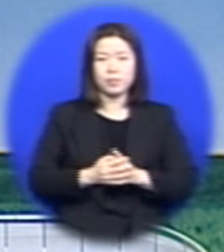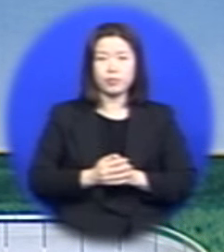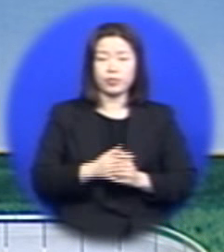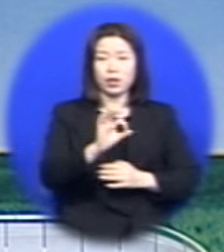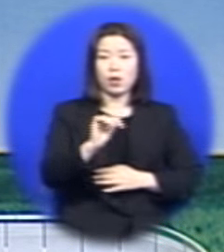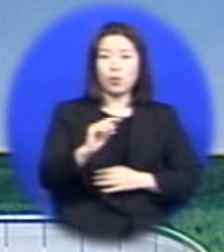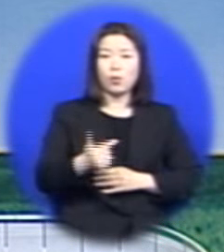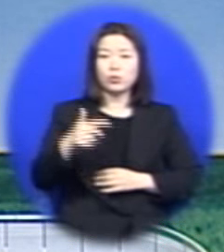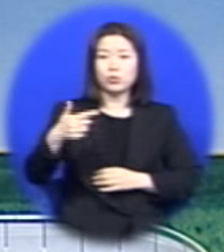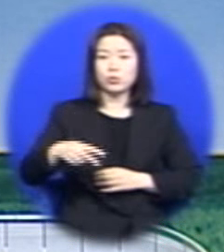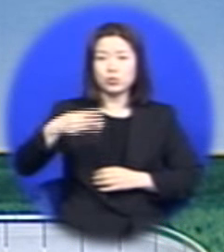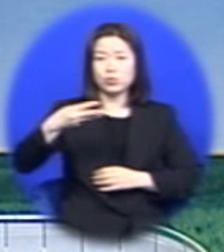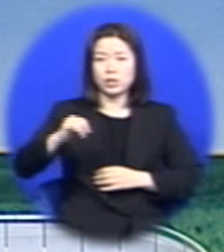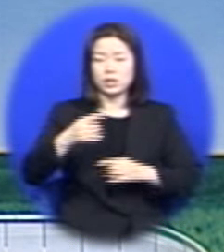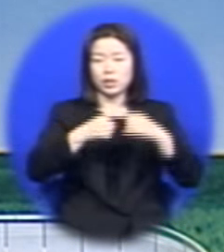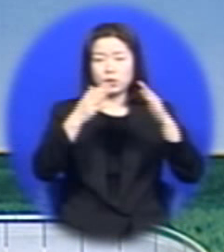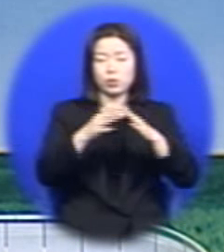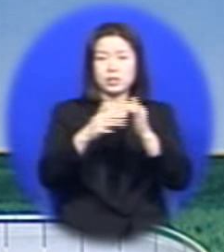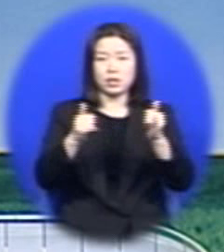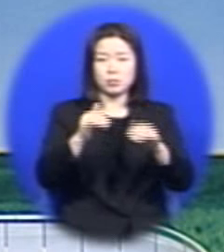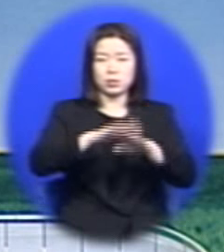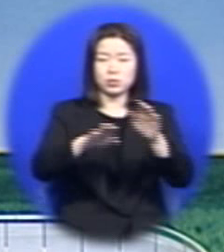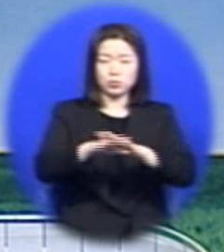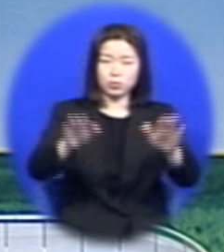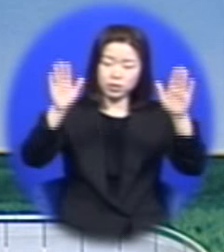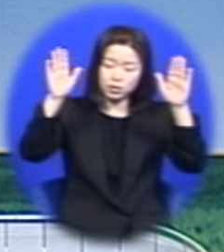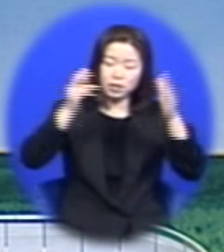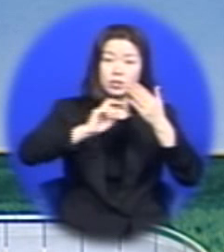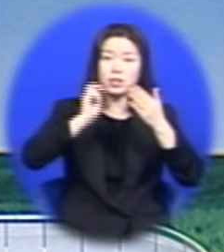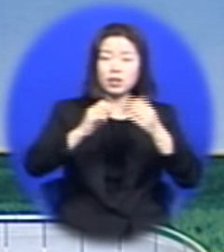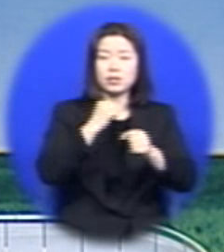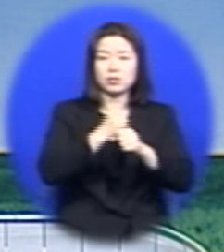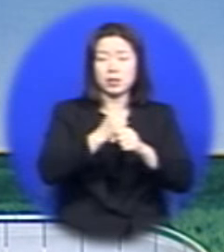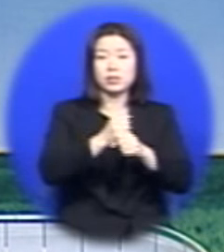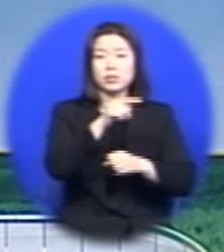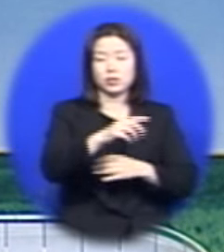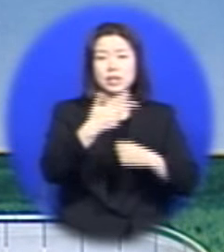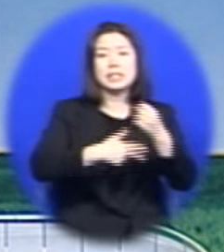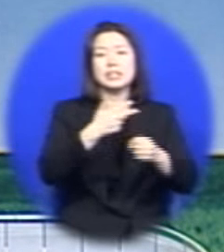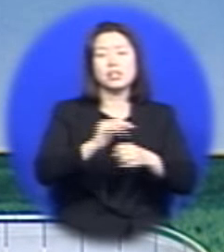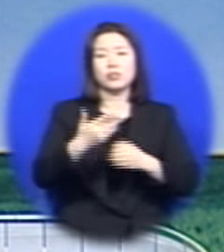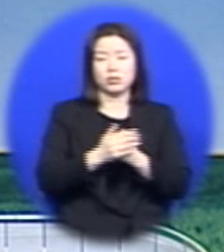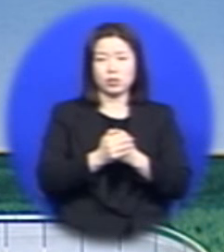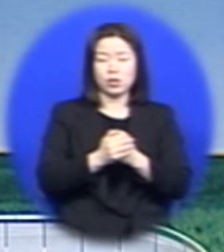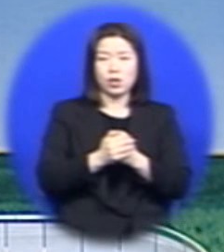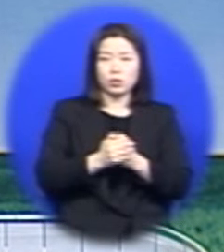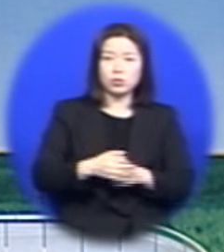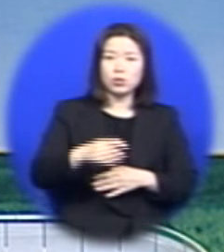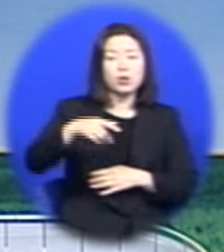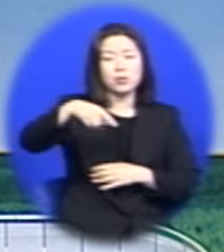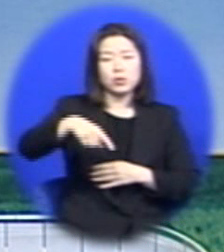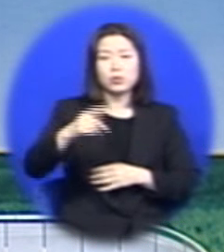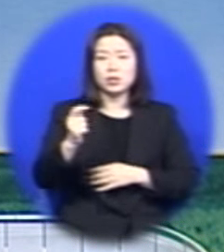온누리교회 교인들이 주일에 손 들고 찬양하게 7년 걸렸대요. 큐티를 하게 하는 일은 또 얼마나 오래